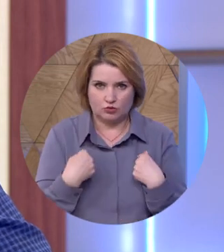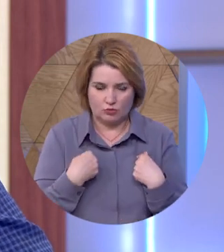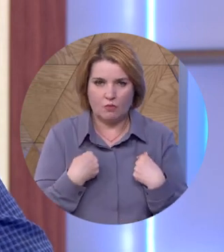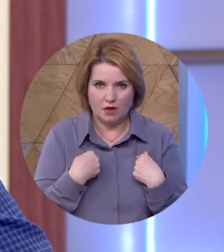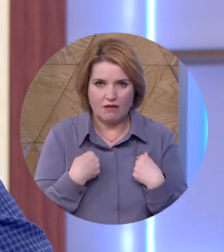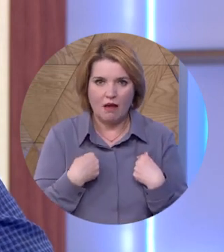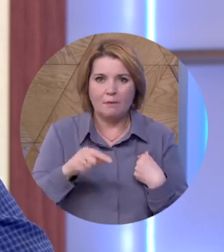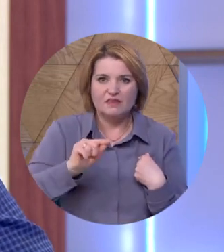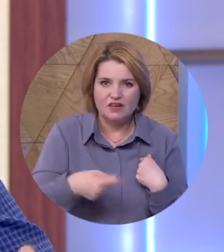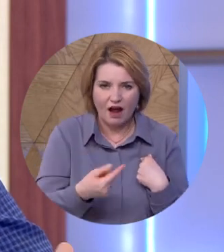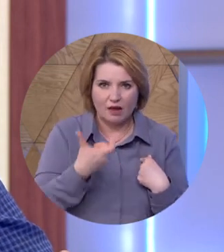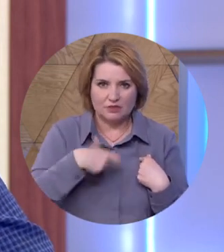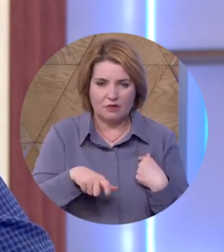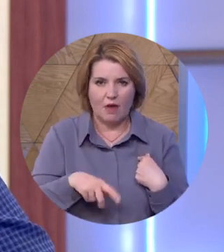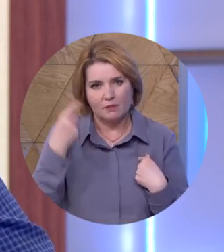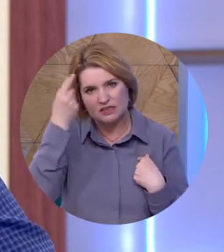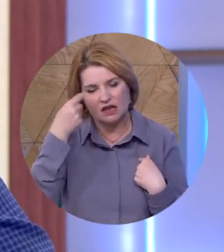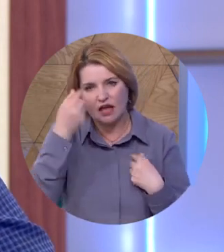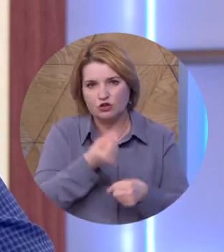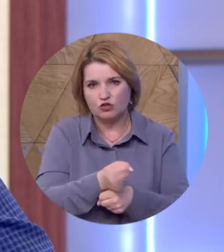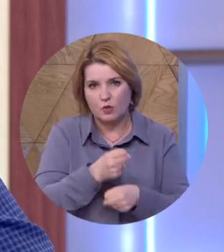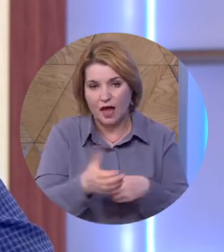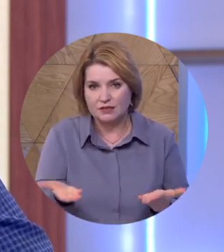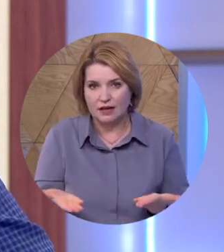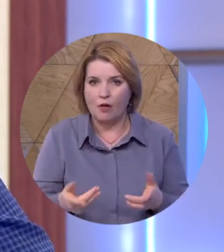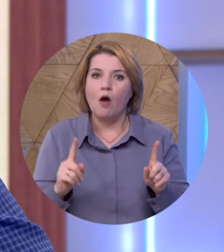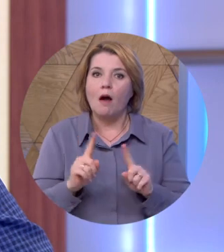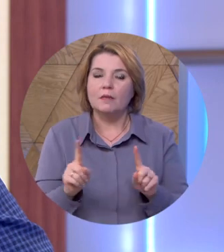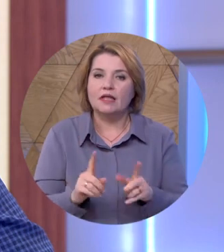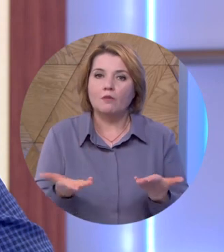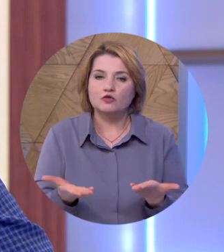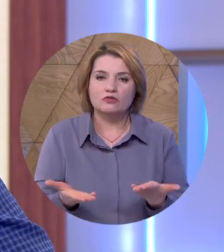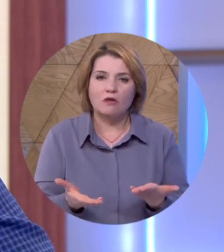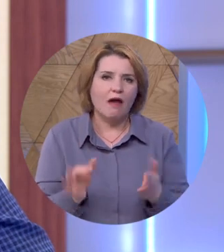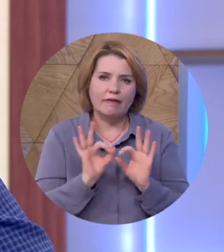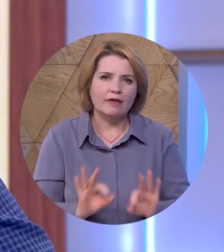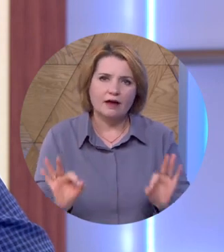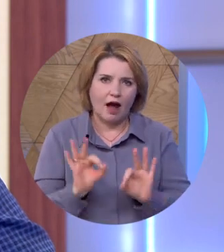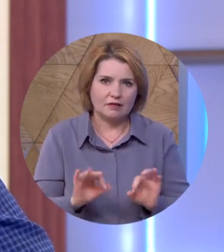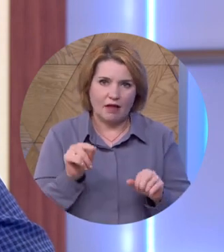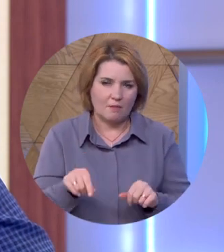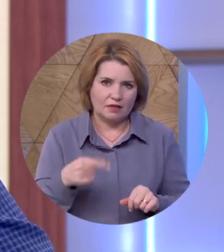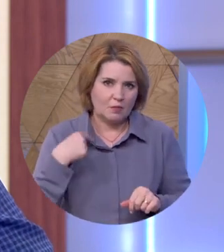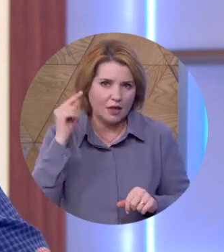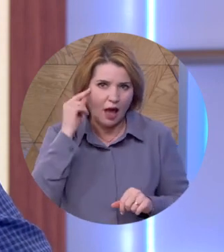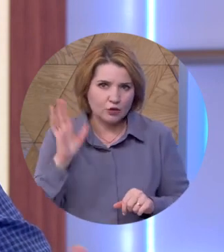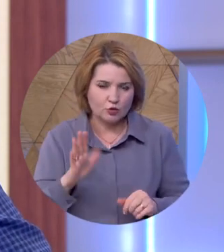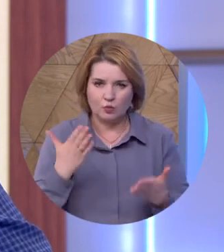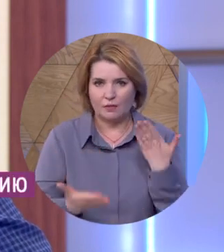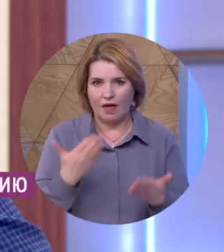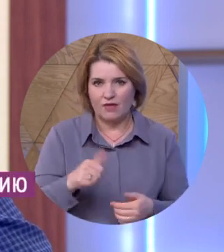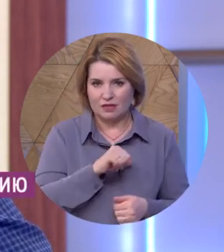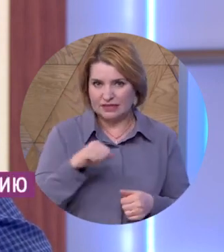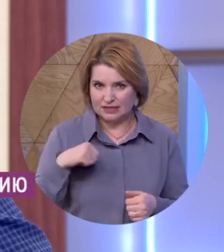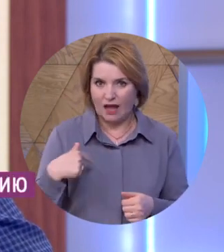насилию, потому что, ну, наверное, никогда об этом не думал так, как сейчас скажу, наверное, потому что и сами зачастую